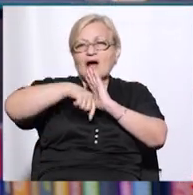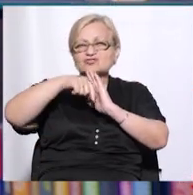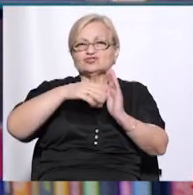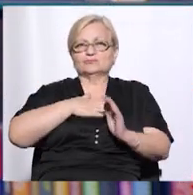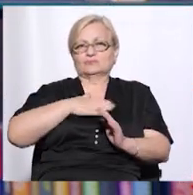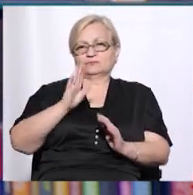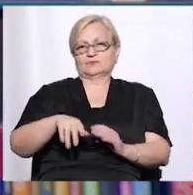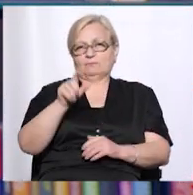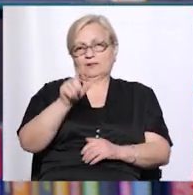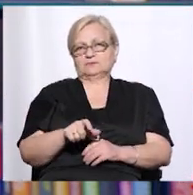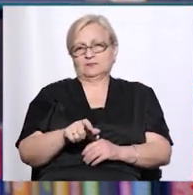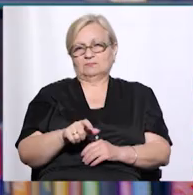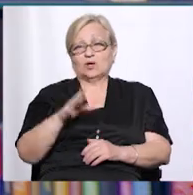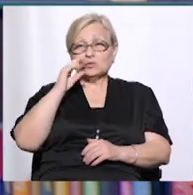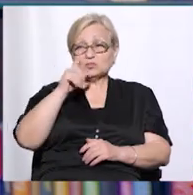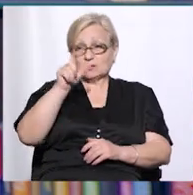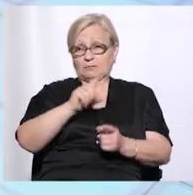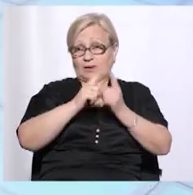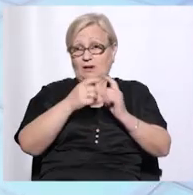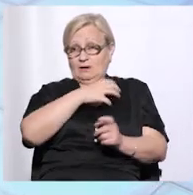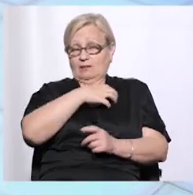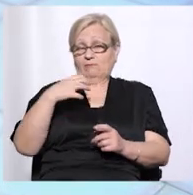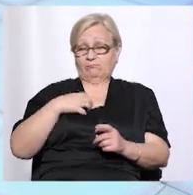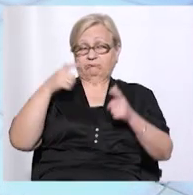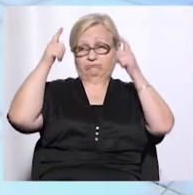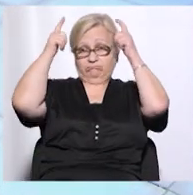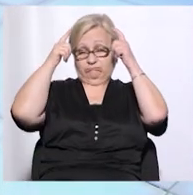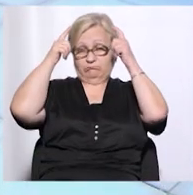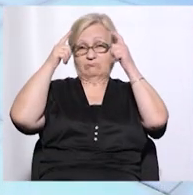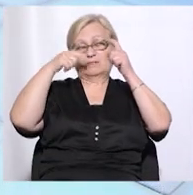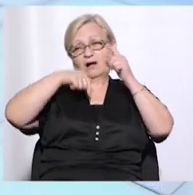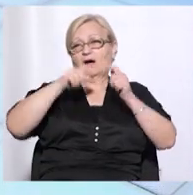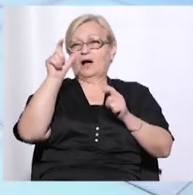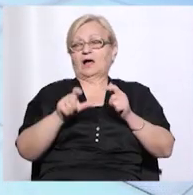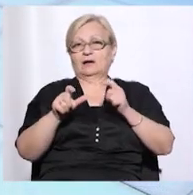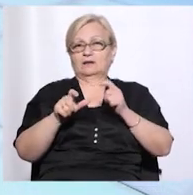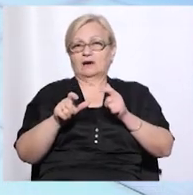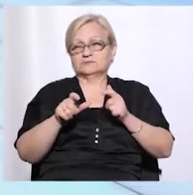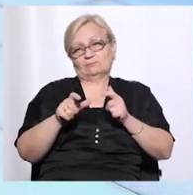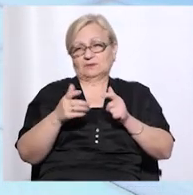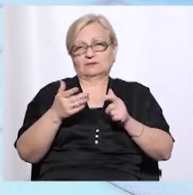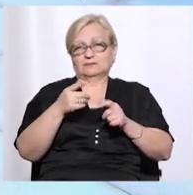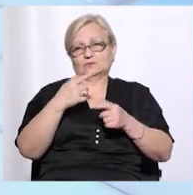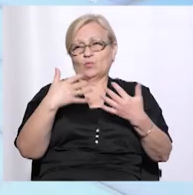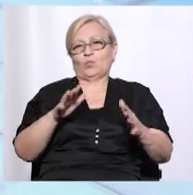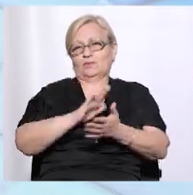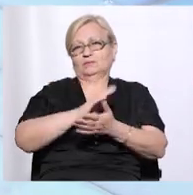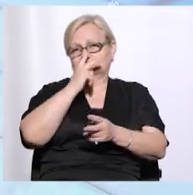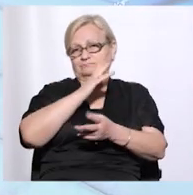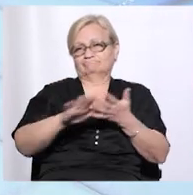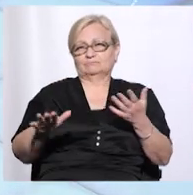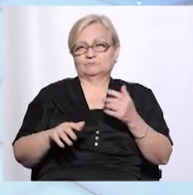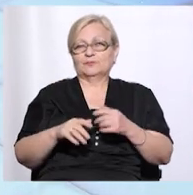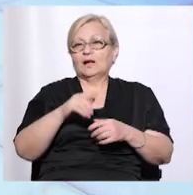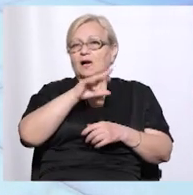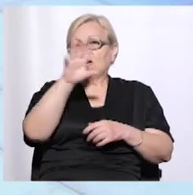ხომ? თანამედროვე პოლიტიკოსებსაც ხშირად აქვთ პრეტენზია, რატომ განიქიქავენ მათ ცხოვრებას, რატომ